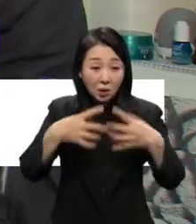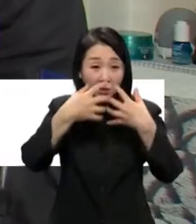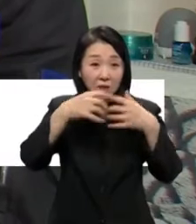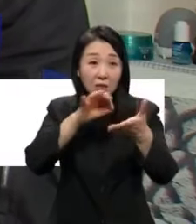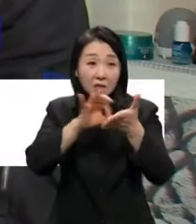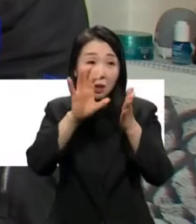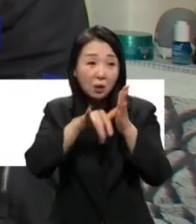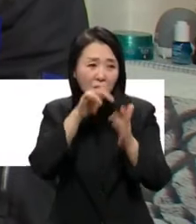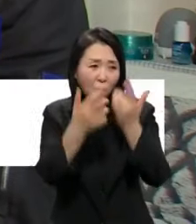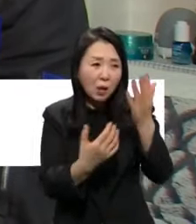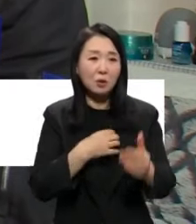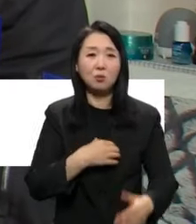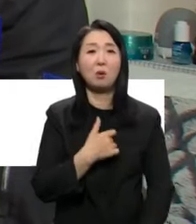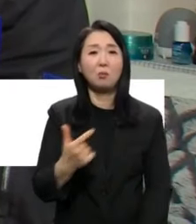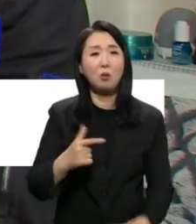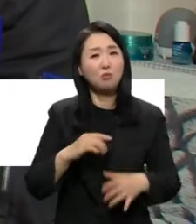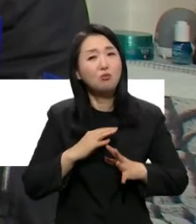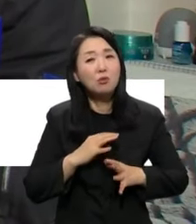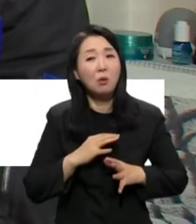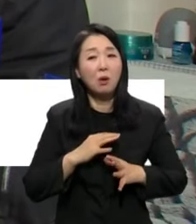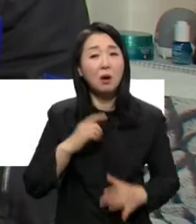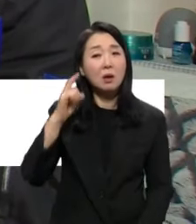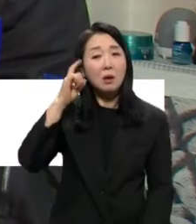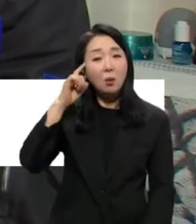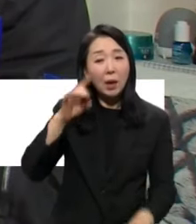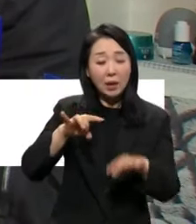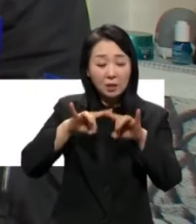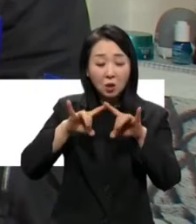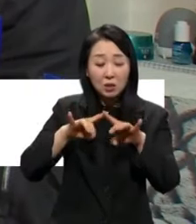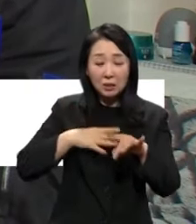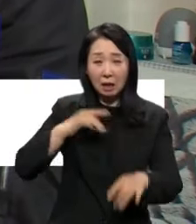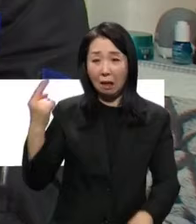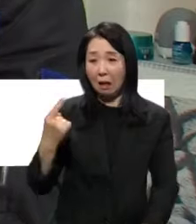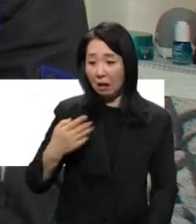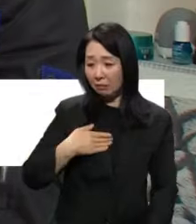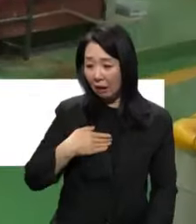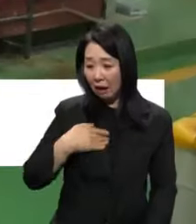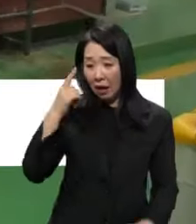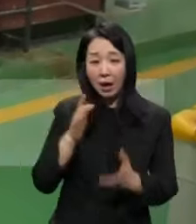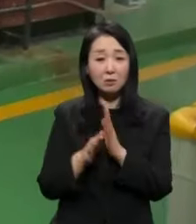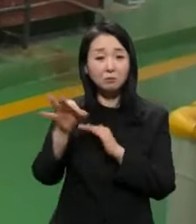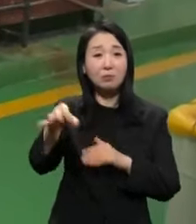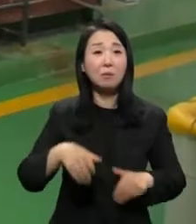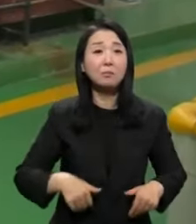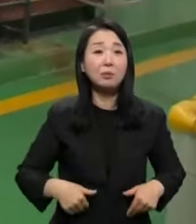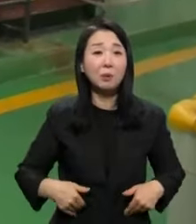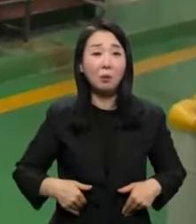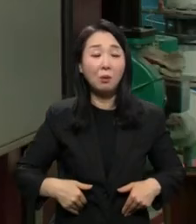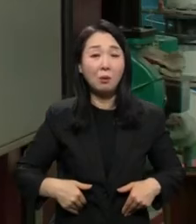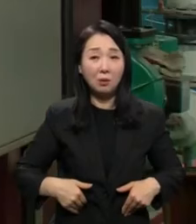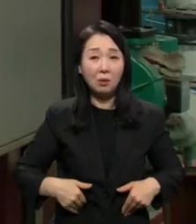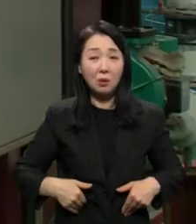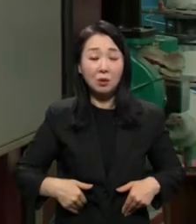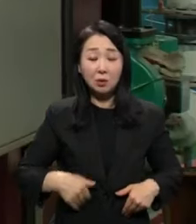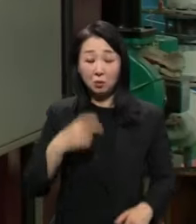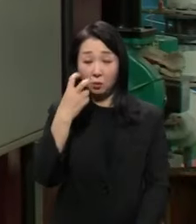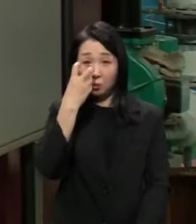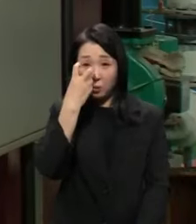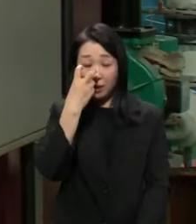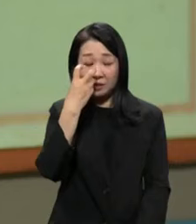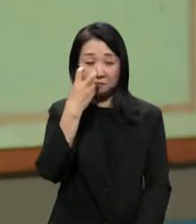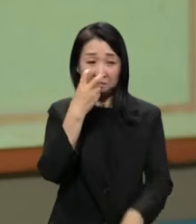하고 전열기구를 틀면 전기세도 어쨌든 제 주머니에서 나가는 건데. 취재가 시작되자 관리사무소